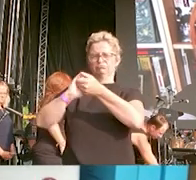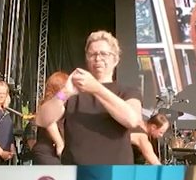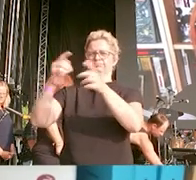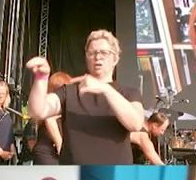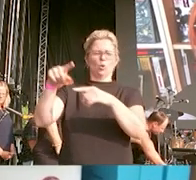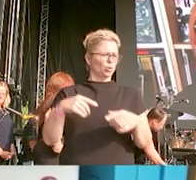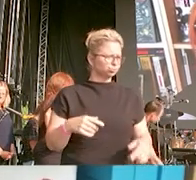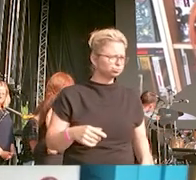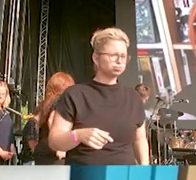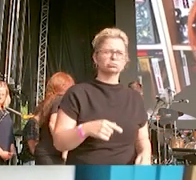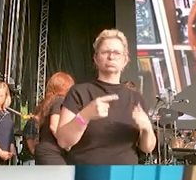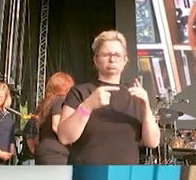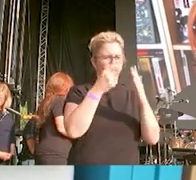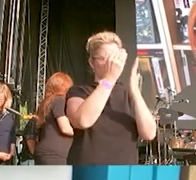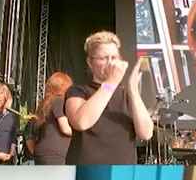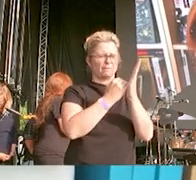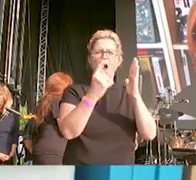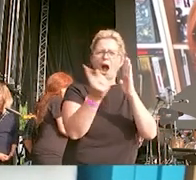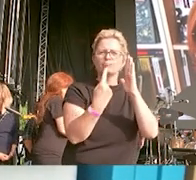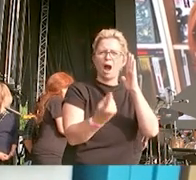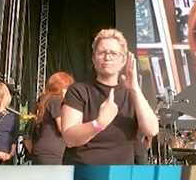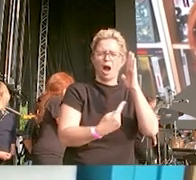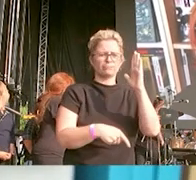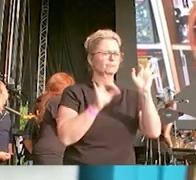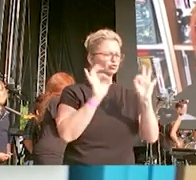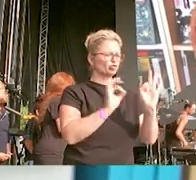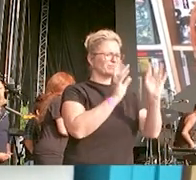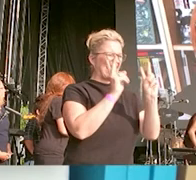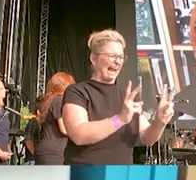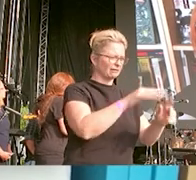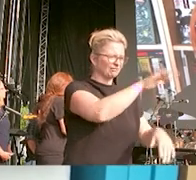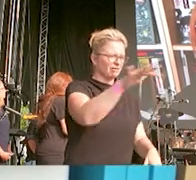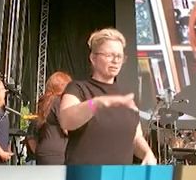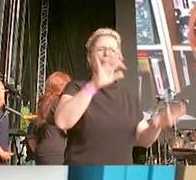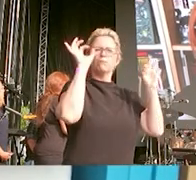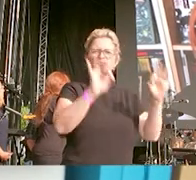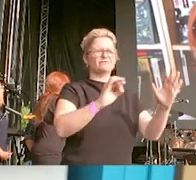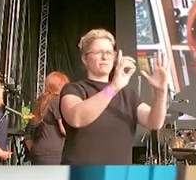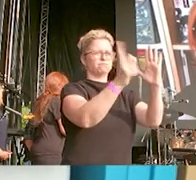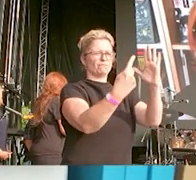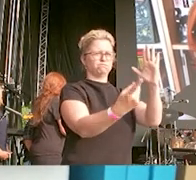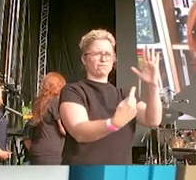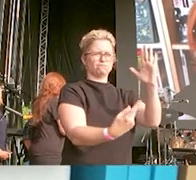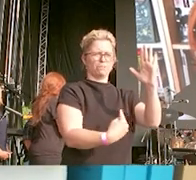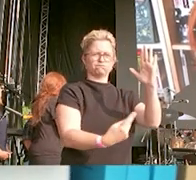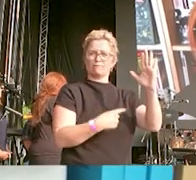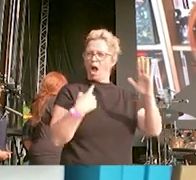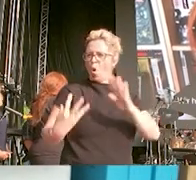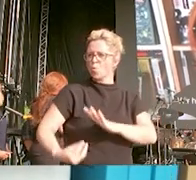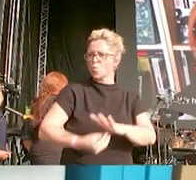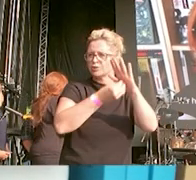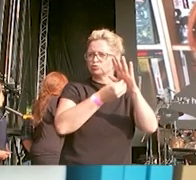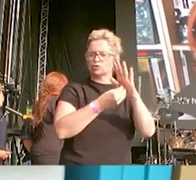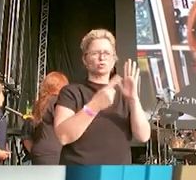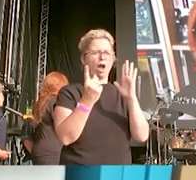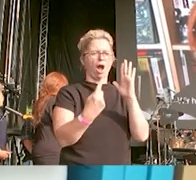überall kürzt, Rechte wegnimmt und Unterstützung gekürzt. Wir